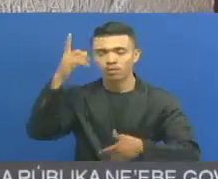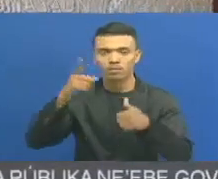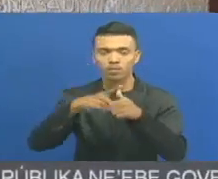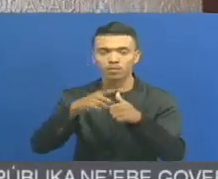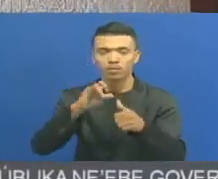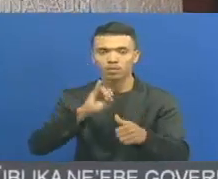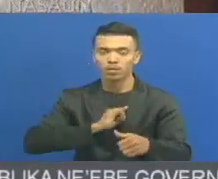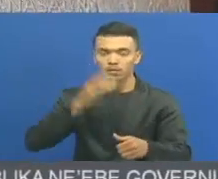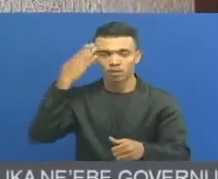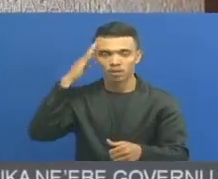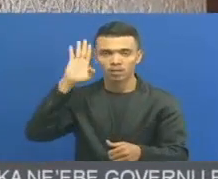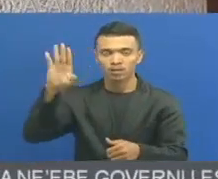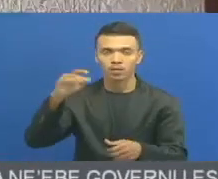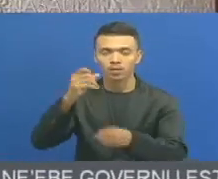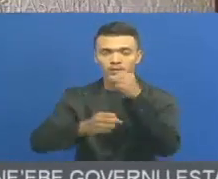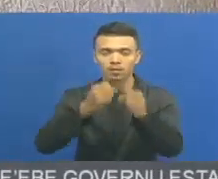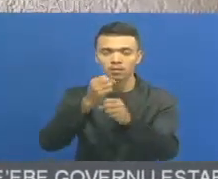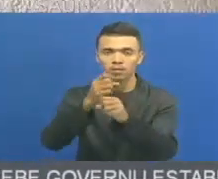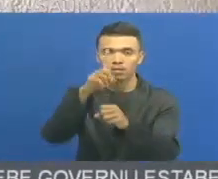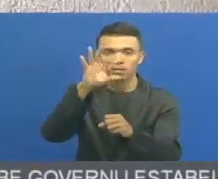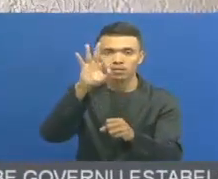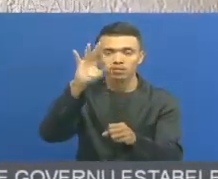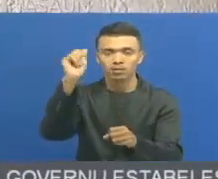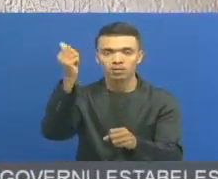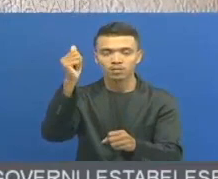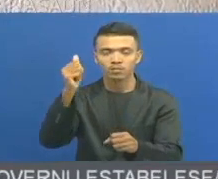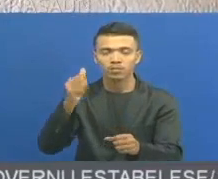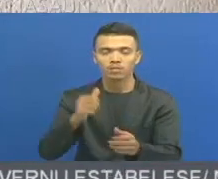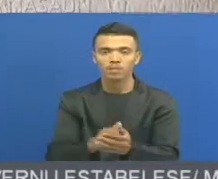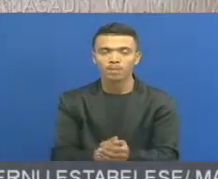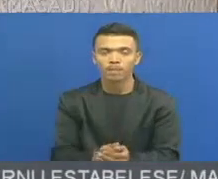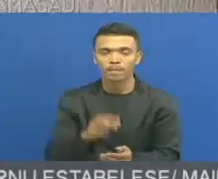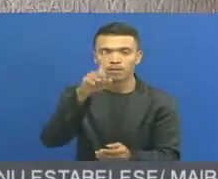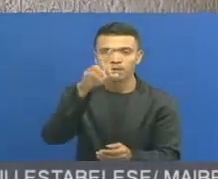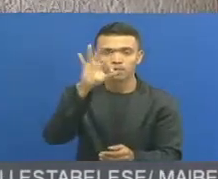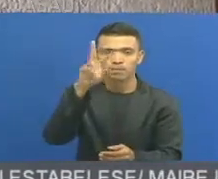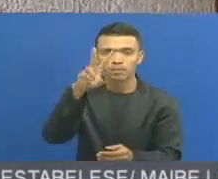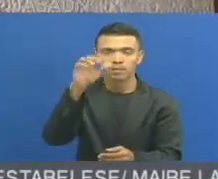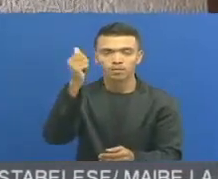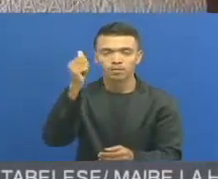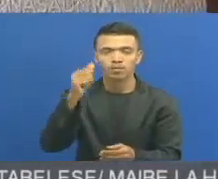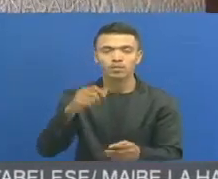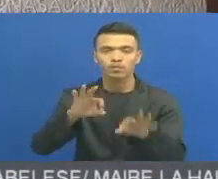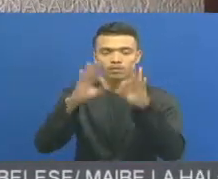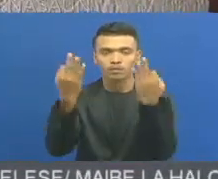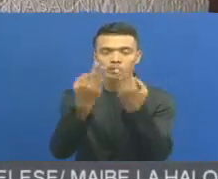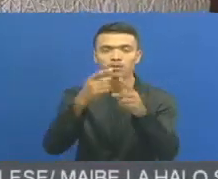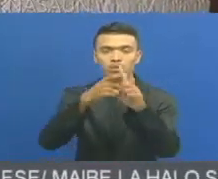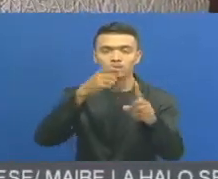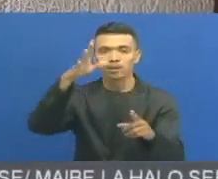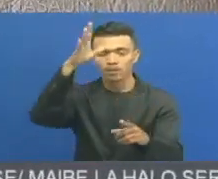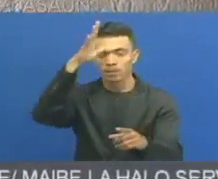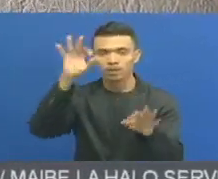nanka hauni kono lepra. Ya dori bisi pulu kedas. So di familia sira husi hauni ya hauni fere hauni katuas. Familia